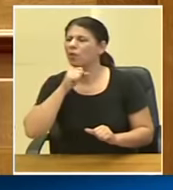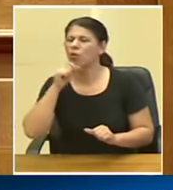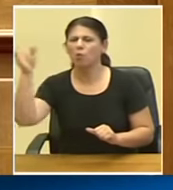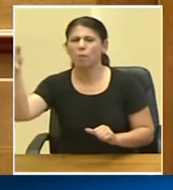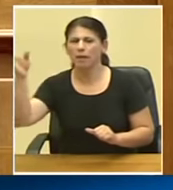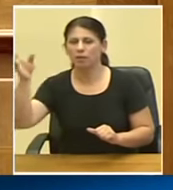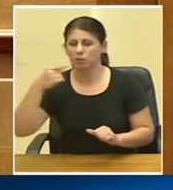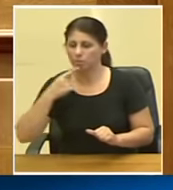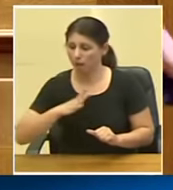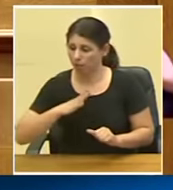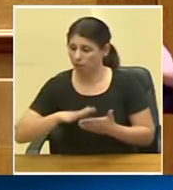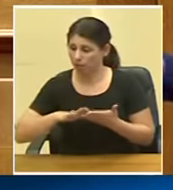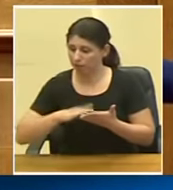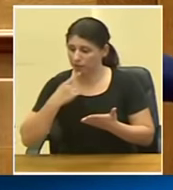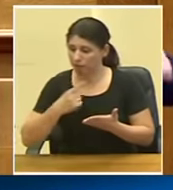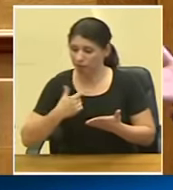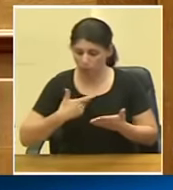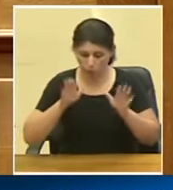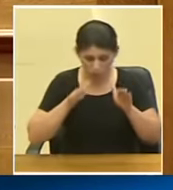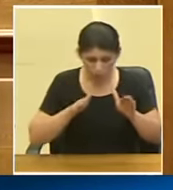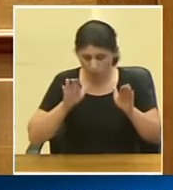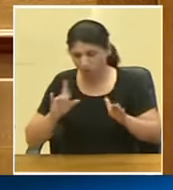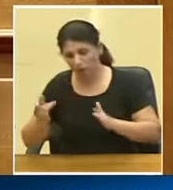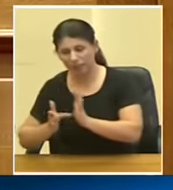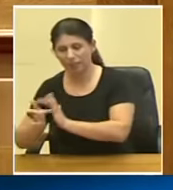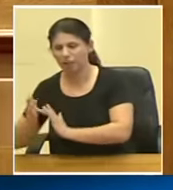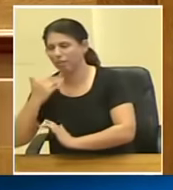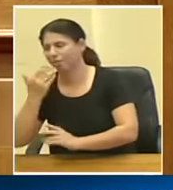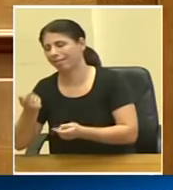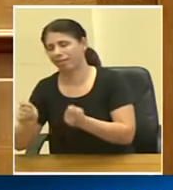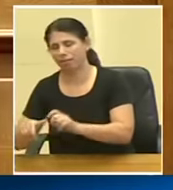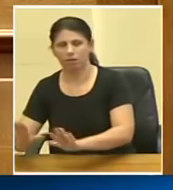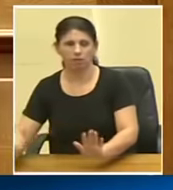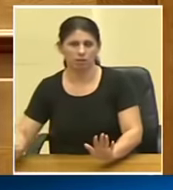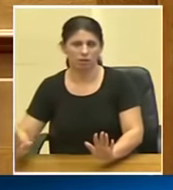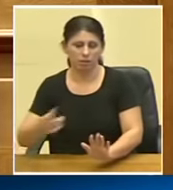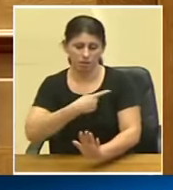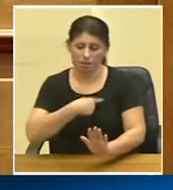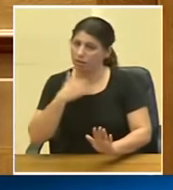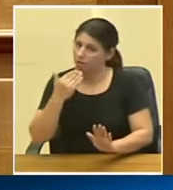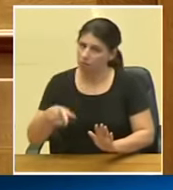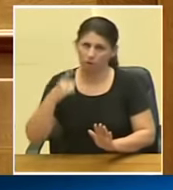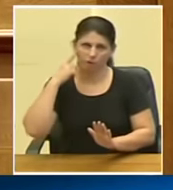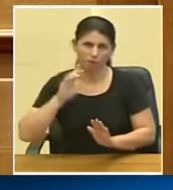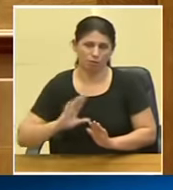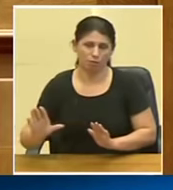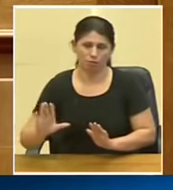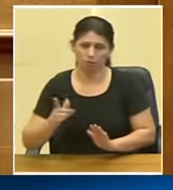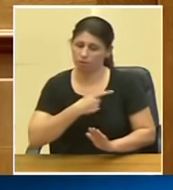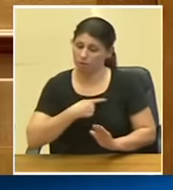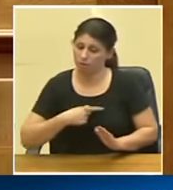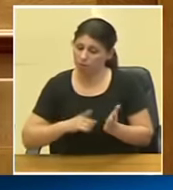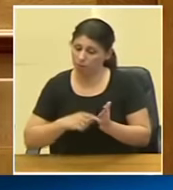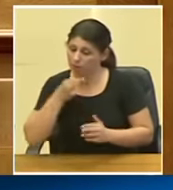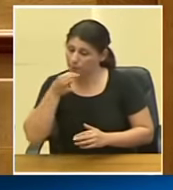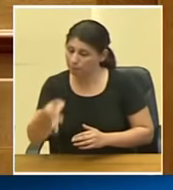της θρησκείας να πει αν θα γίνω μουσουλμάνος ή χριστιανός. Δεν γίνεται έτσι. Η ηγεσία δεν μπορεί να έχει αυτή την άποψη. Η ηγεσία πρέπει να